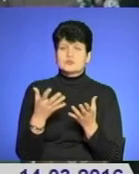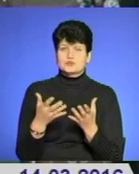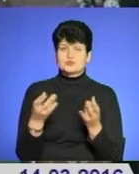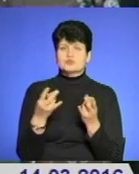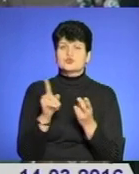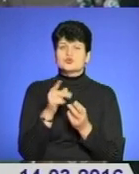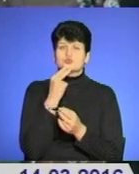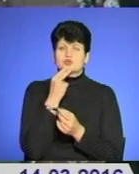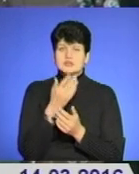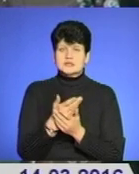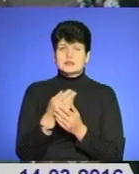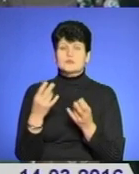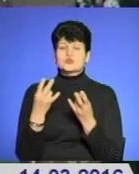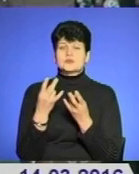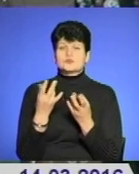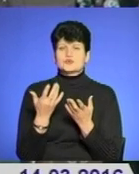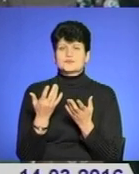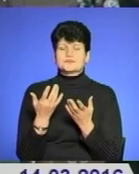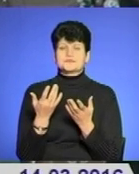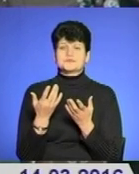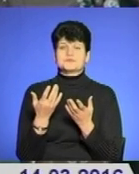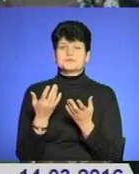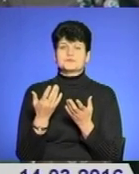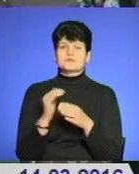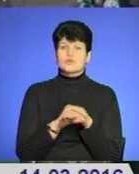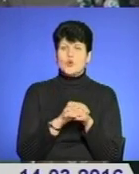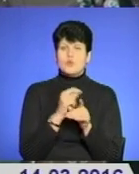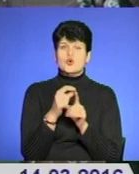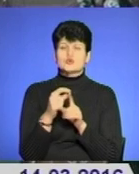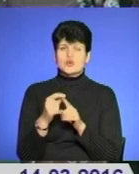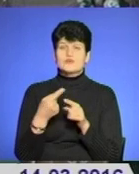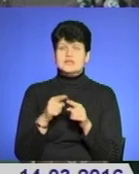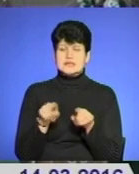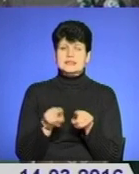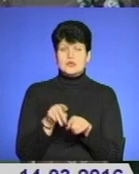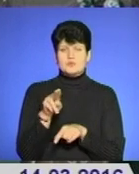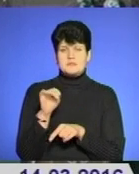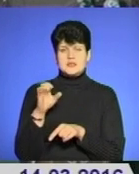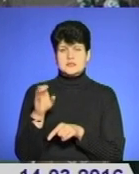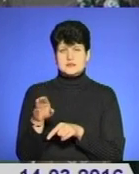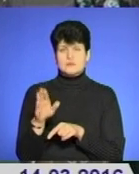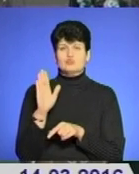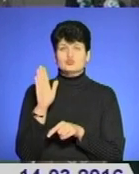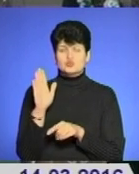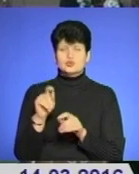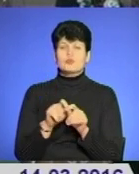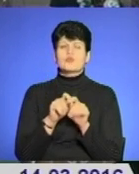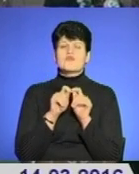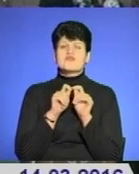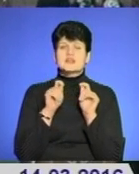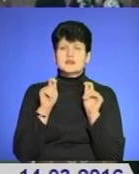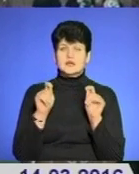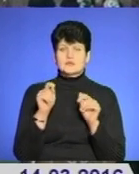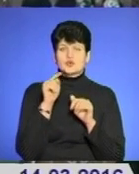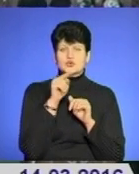щось поїсти, чи потребують доброго слова. Оце є також піст. Тобто будьмо відкритими до